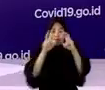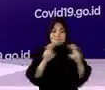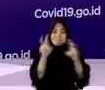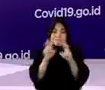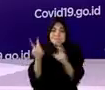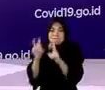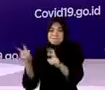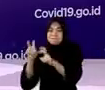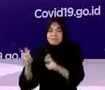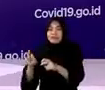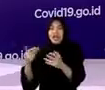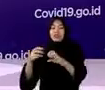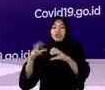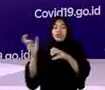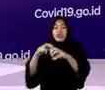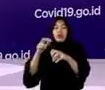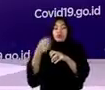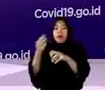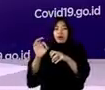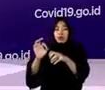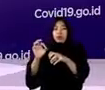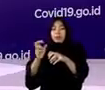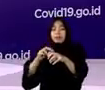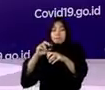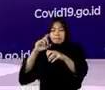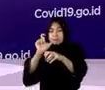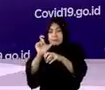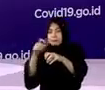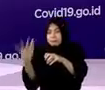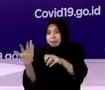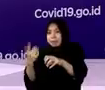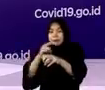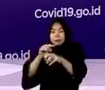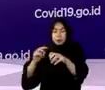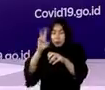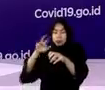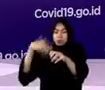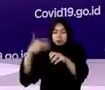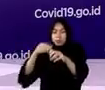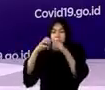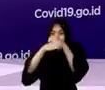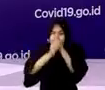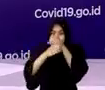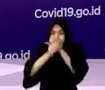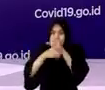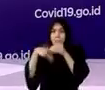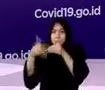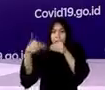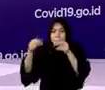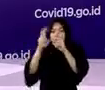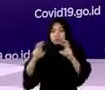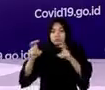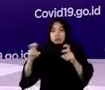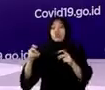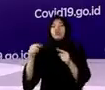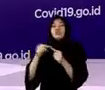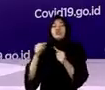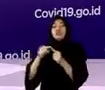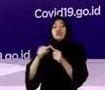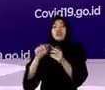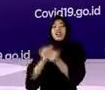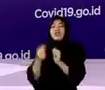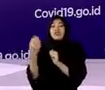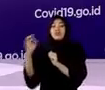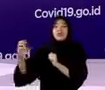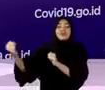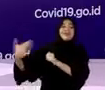maupun pemantauan perilaku virus secara konsisten dan intensif dalam rangka mencegah penambahan imported case di